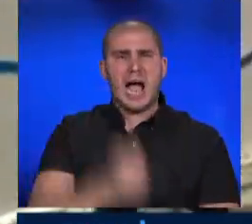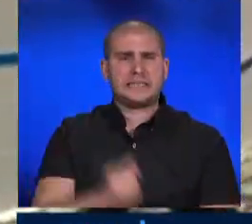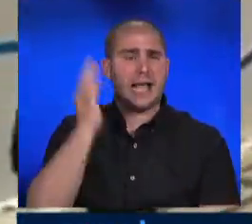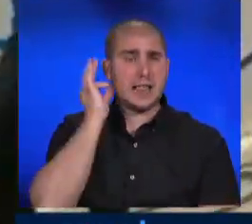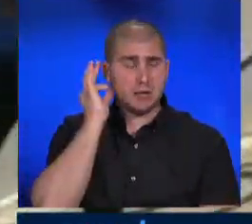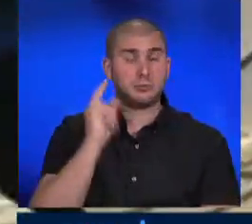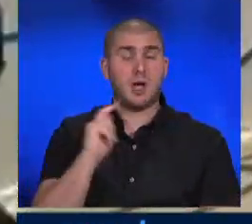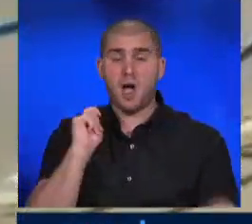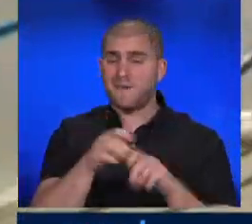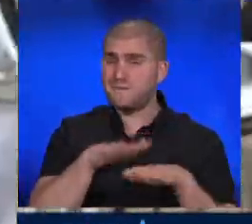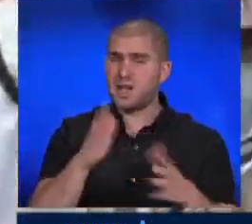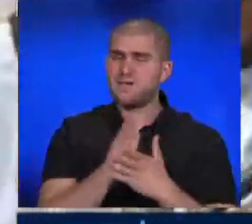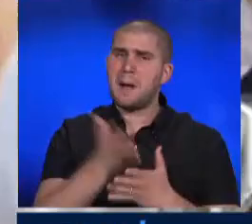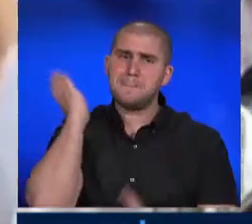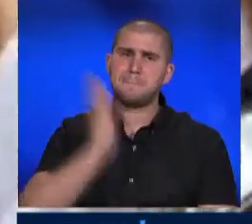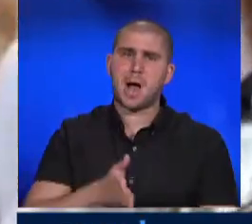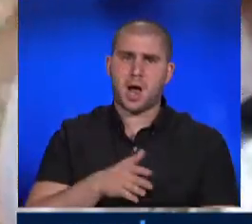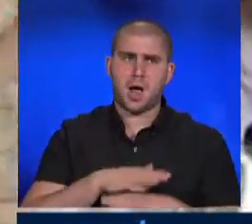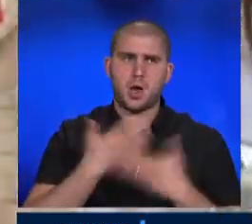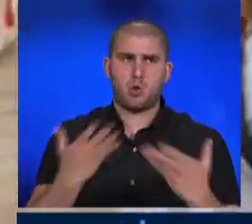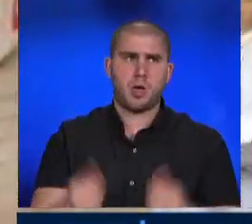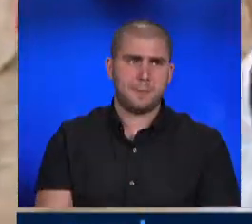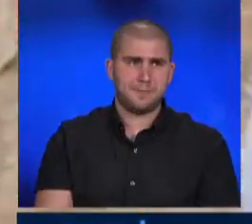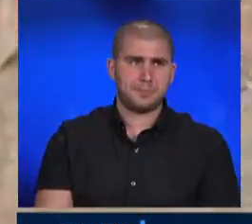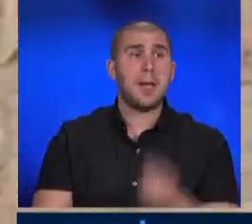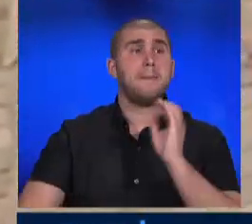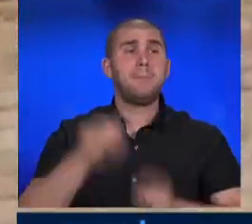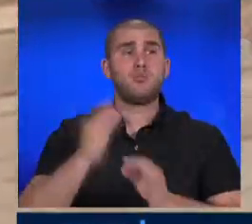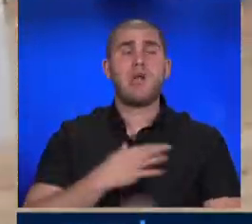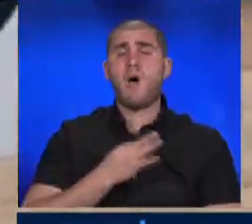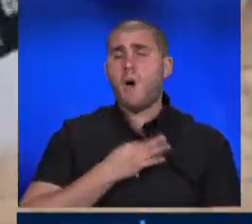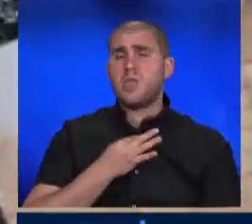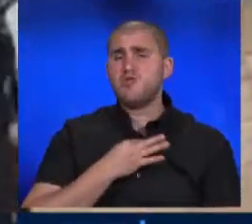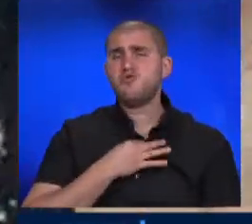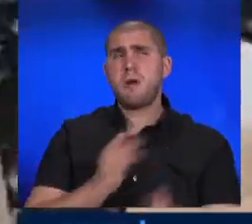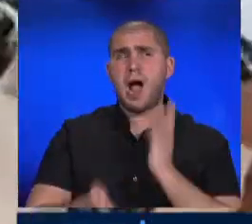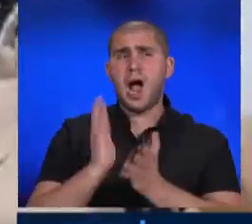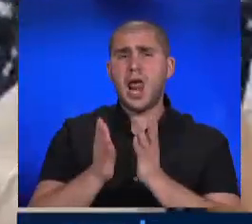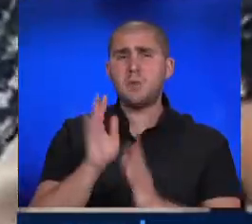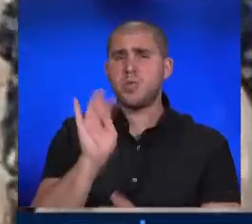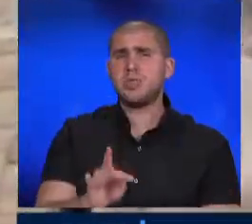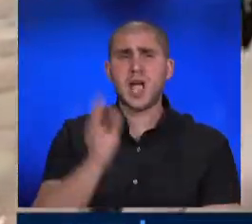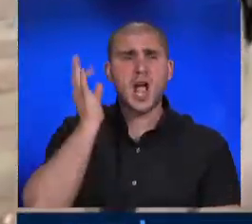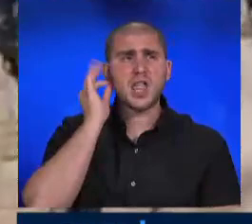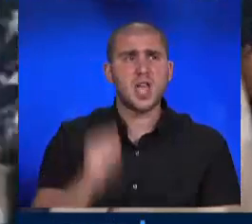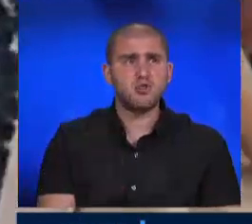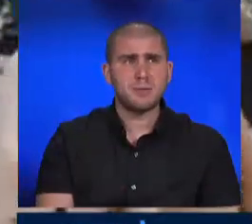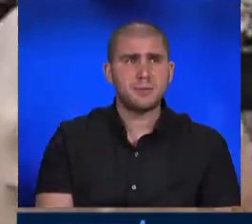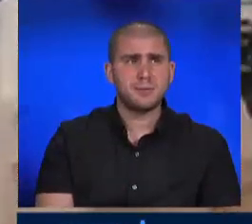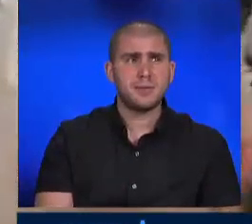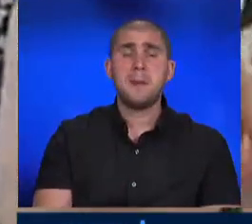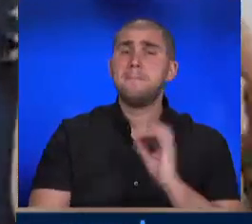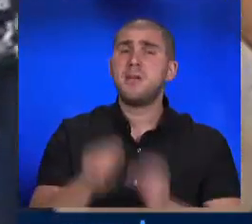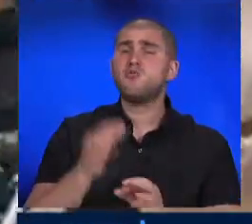כבר למכת מדינה. בתי משפט, אנשים לאלימות כלפי נשים! בתי משפט,